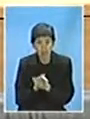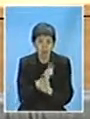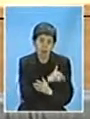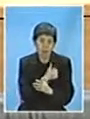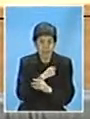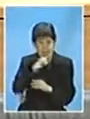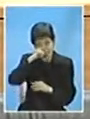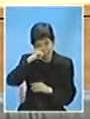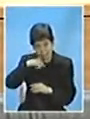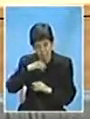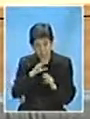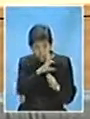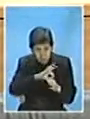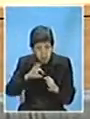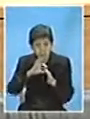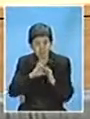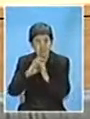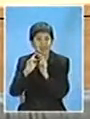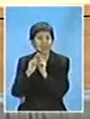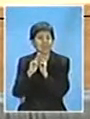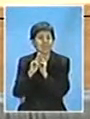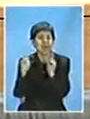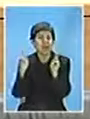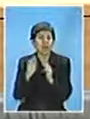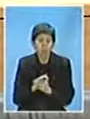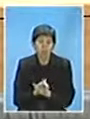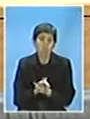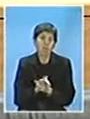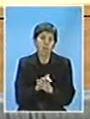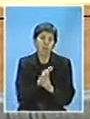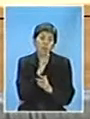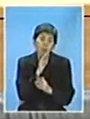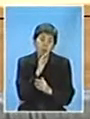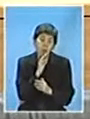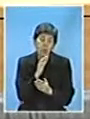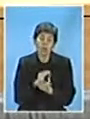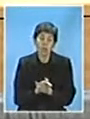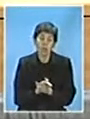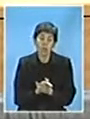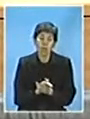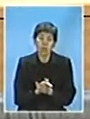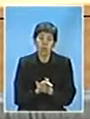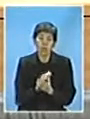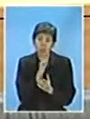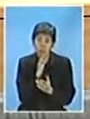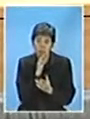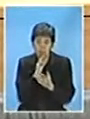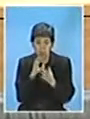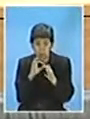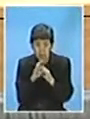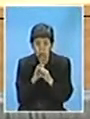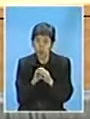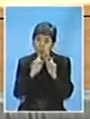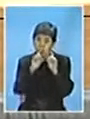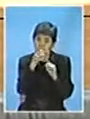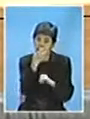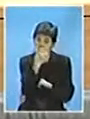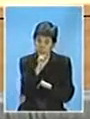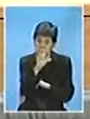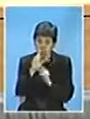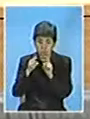ที่เข้ามาเป็นกรรมาธิการแล้วเราเห็นว่าถ้าปล่อยให้ใช้เฉพาะ15วงเล็บ5เนี่ย